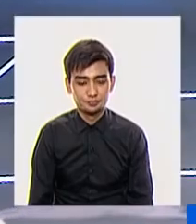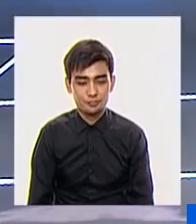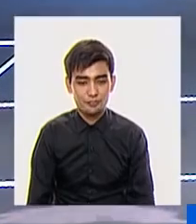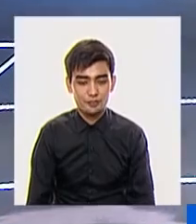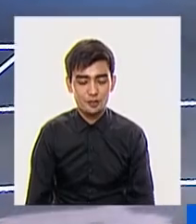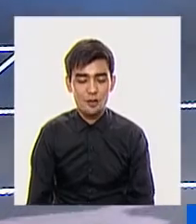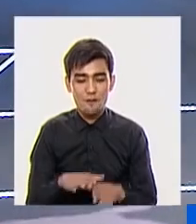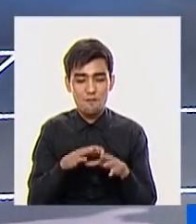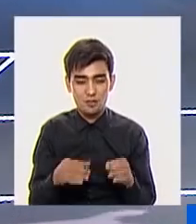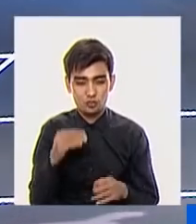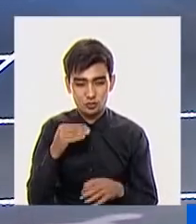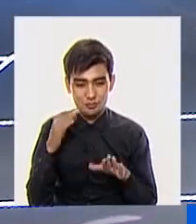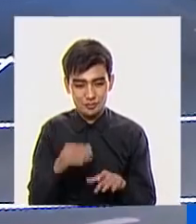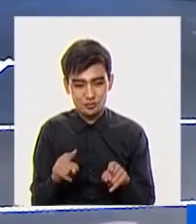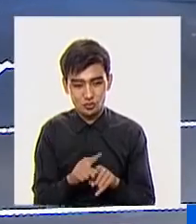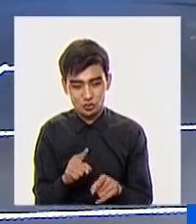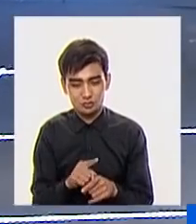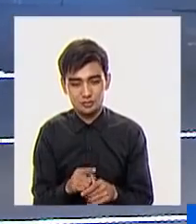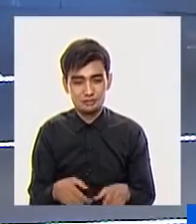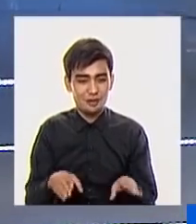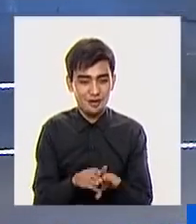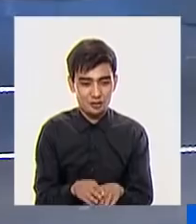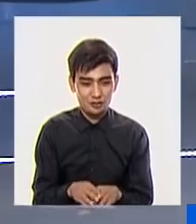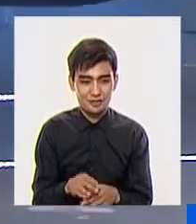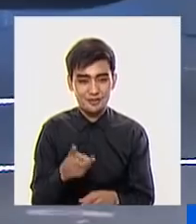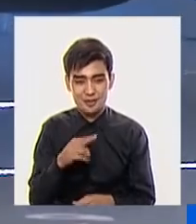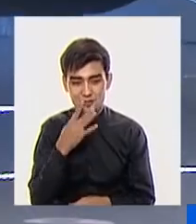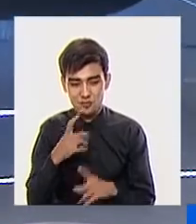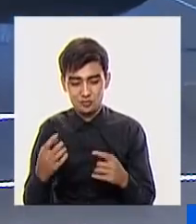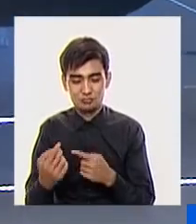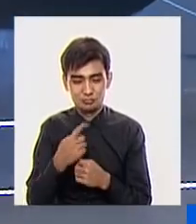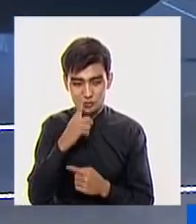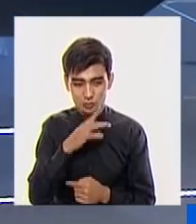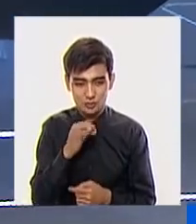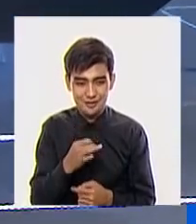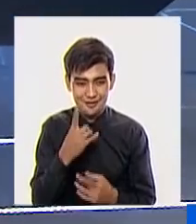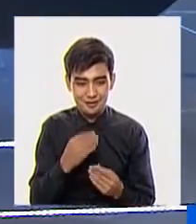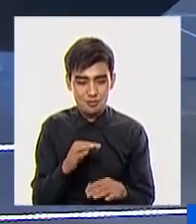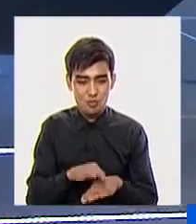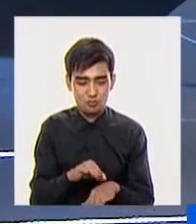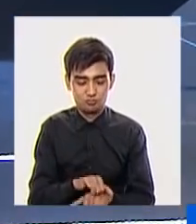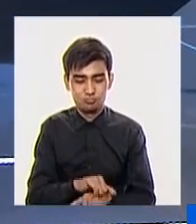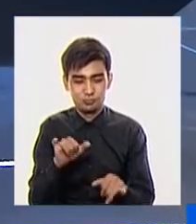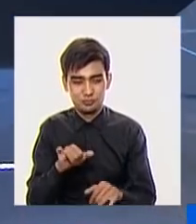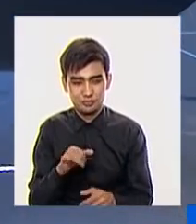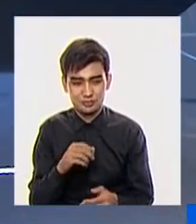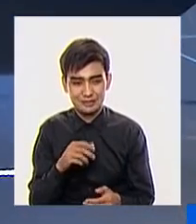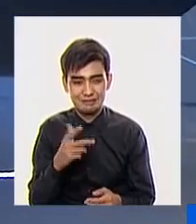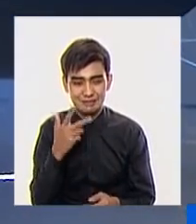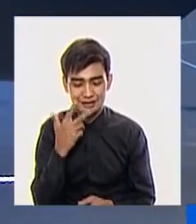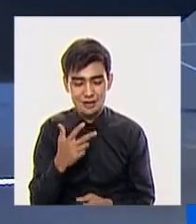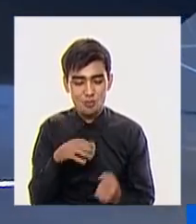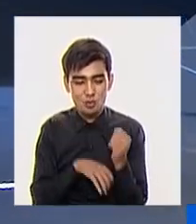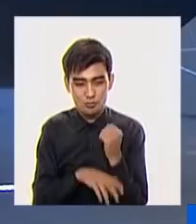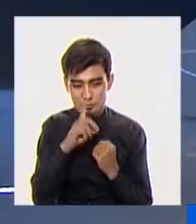А власти Турции не исключают, что закроют въезд для иностранных туристов. Суточный прирост заболевших побил рекорд трех последних